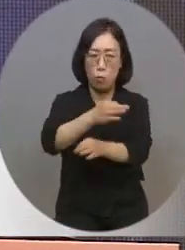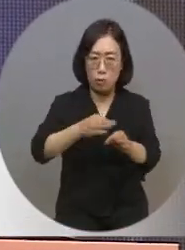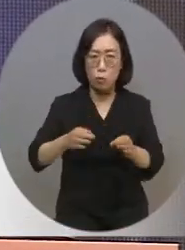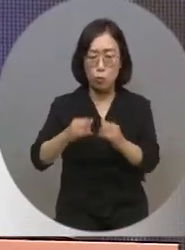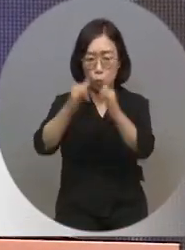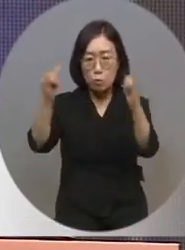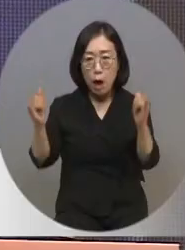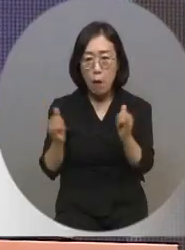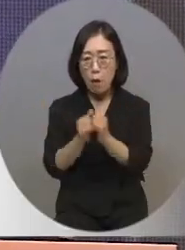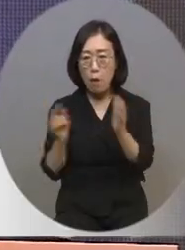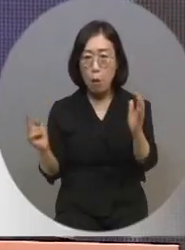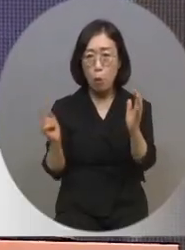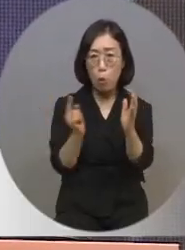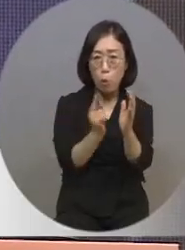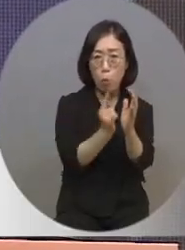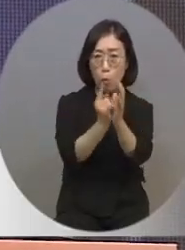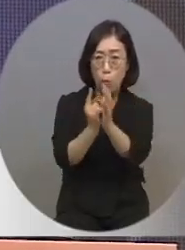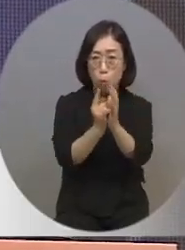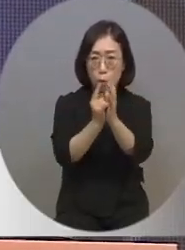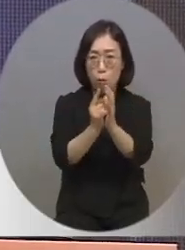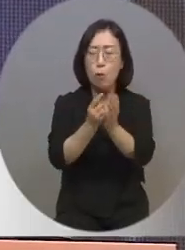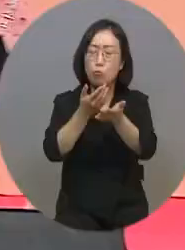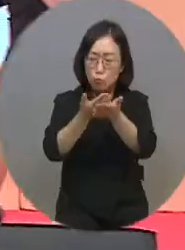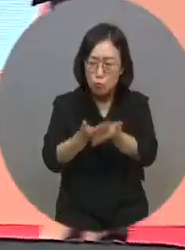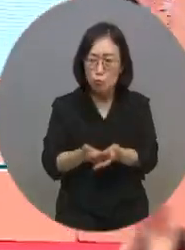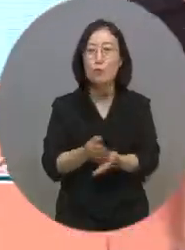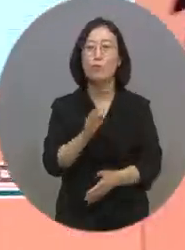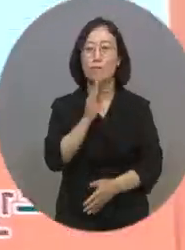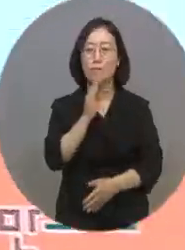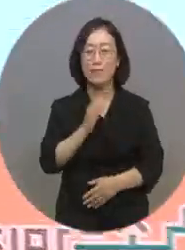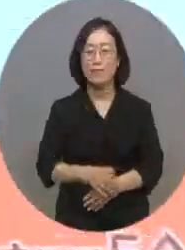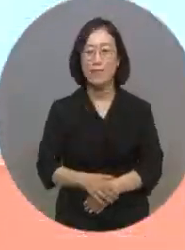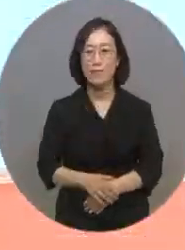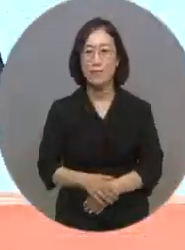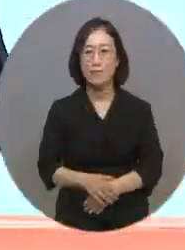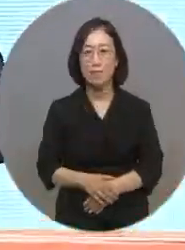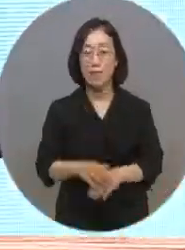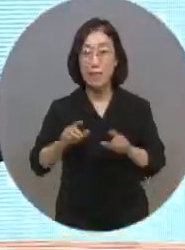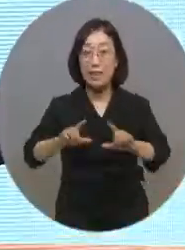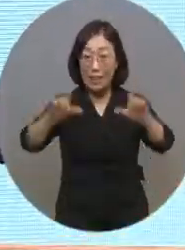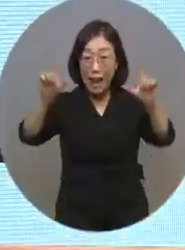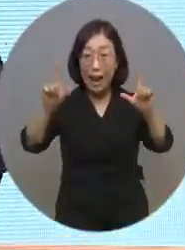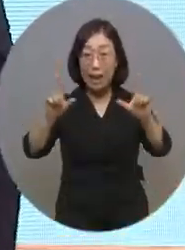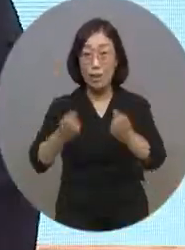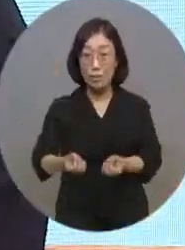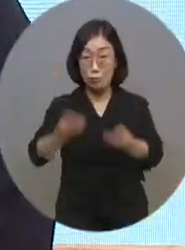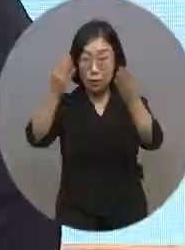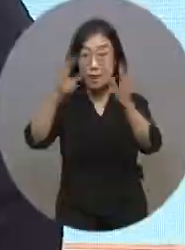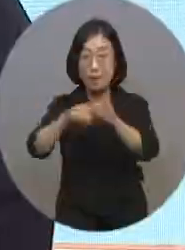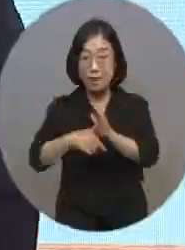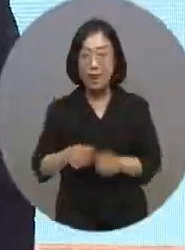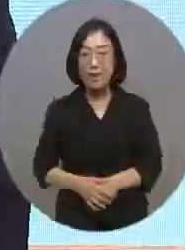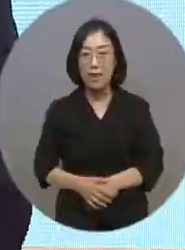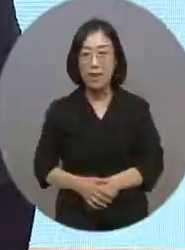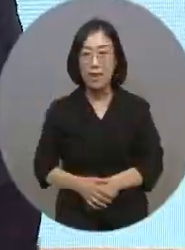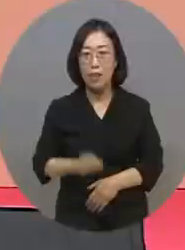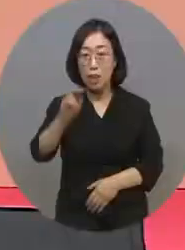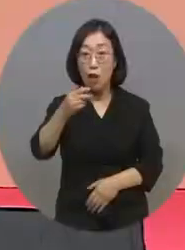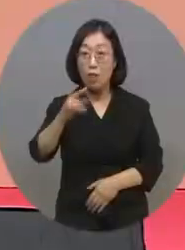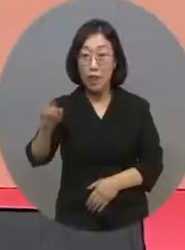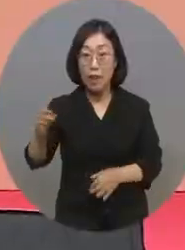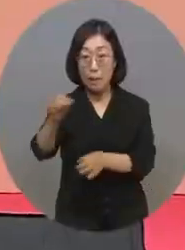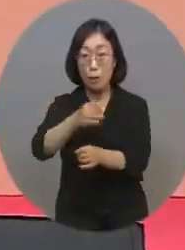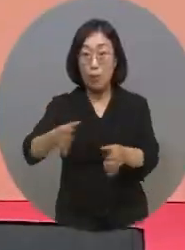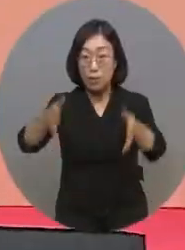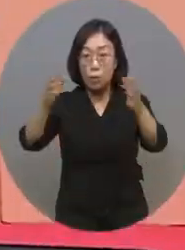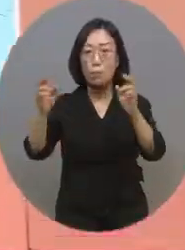일원이 된다는 건 정말 저는 뜻깊은 일이라고 생각합니다. 이날 개소식에는 현대백화점 그룹에서 아산